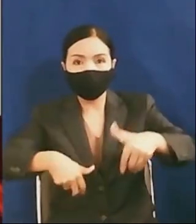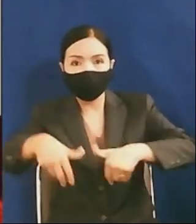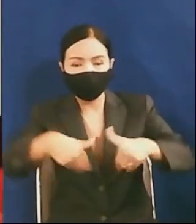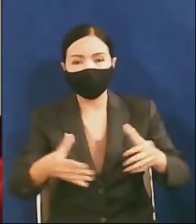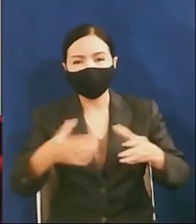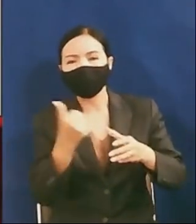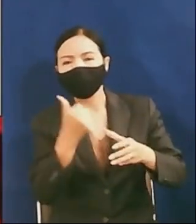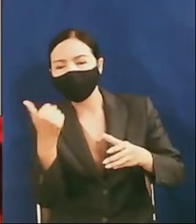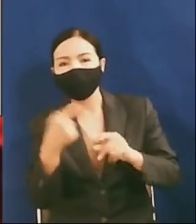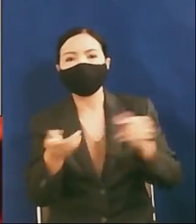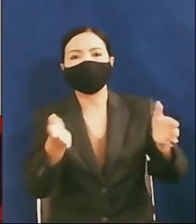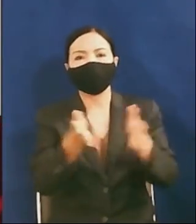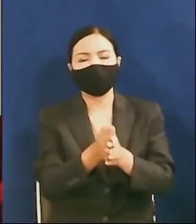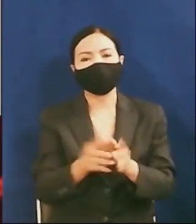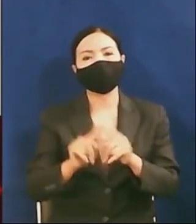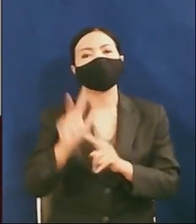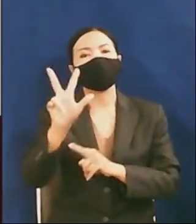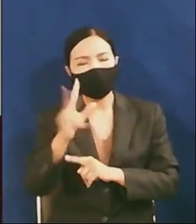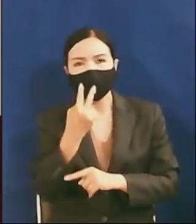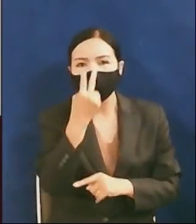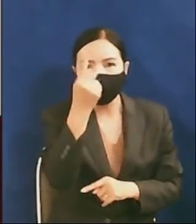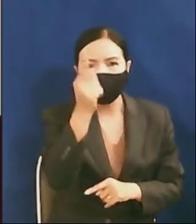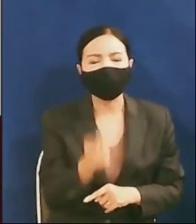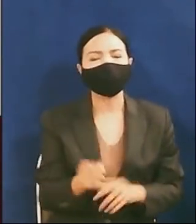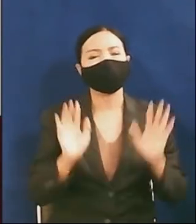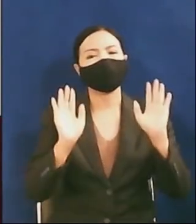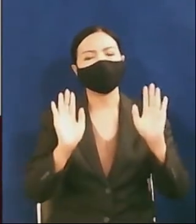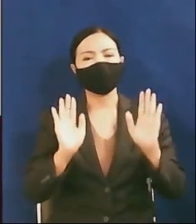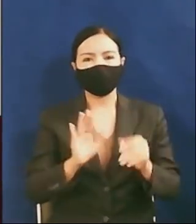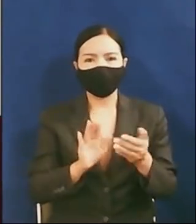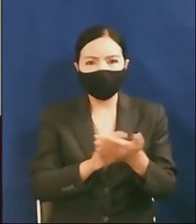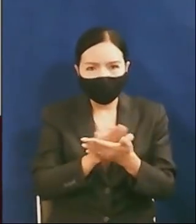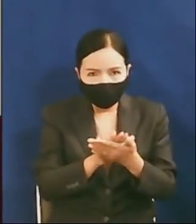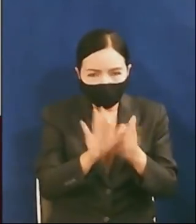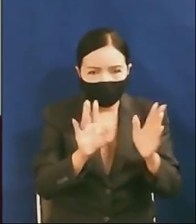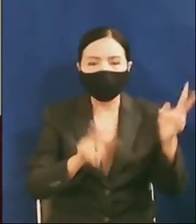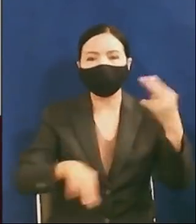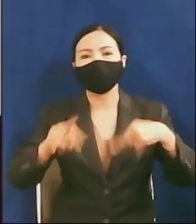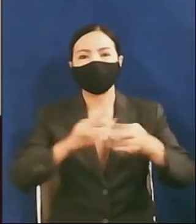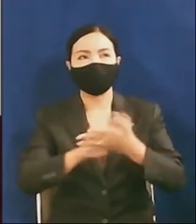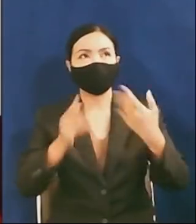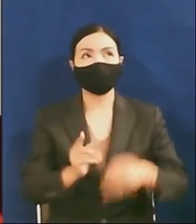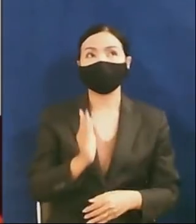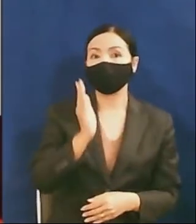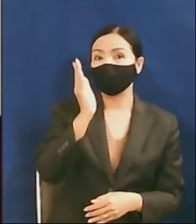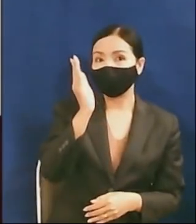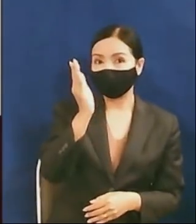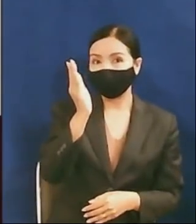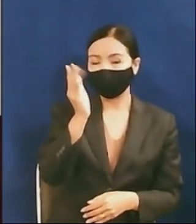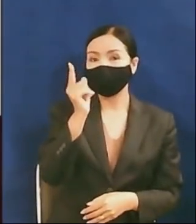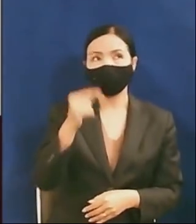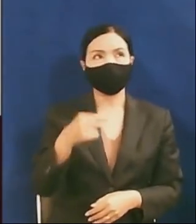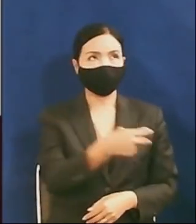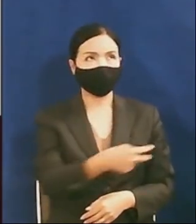นกลุ่มอื่นๆนะครับมีเข็มที่3ปรากฏขึ้นมาก็ทำให้เราได้มีการรีบตรวจสอบนะครับจะเห็นว่าสไลด์นี้มีตั